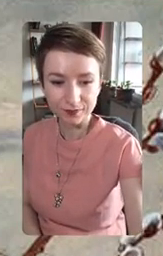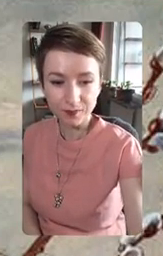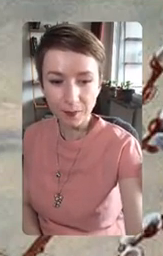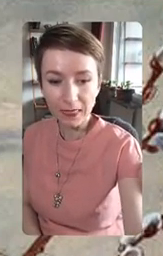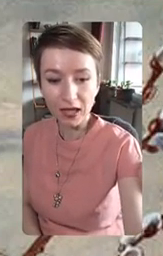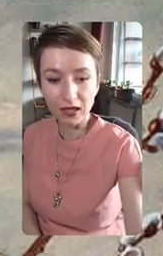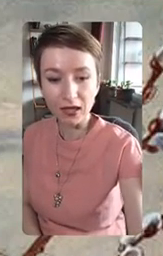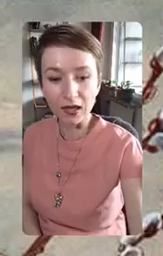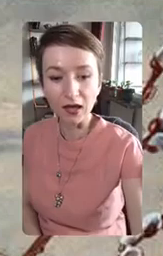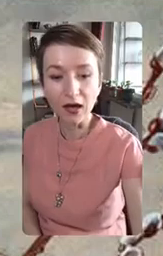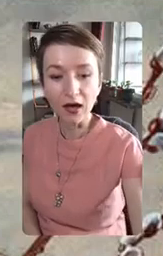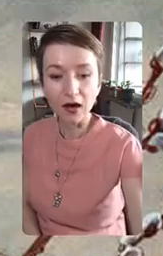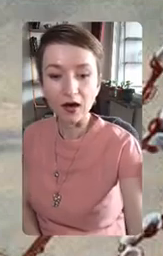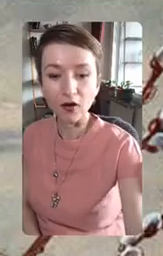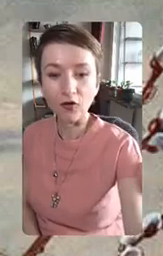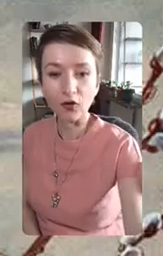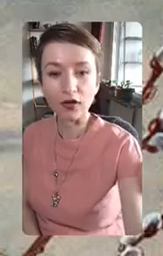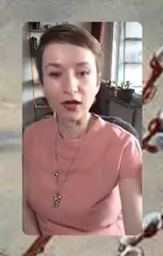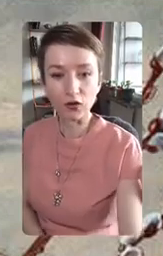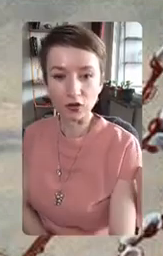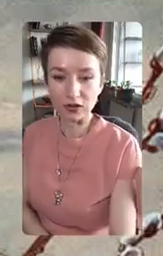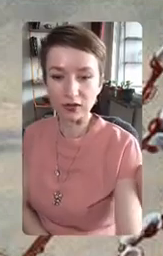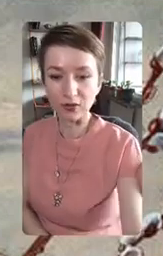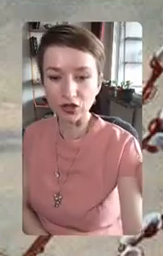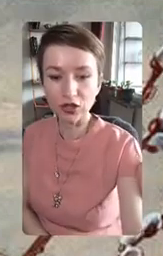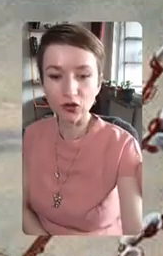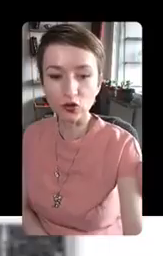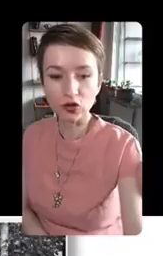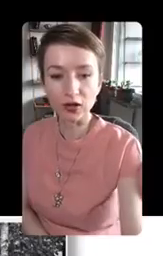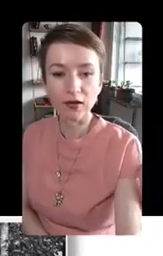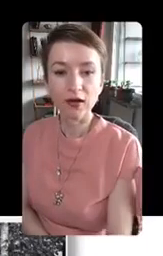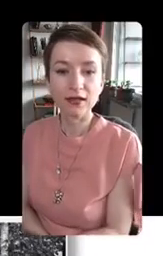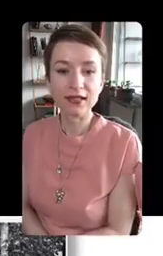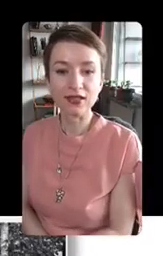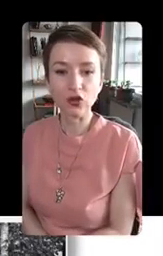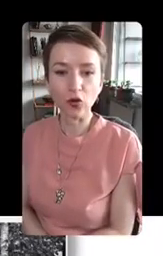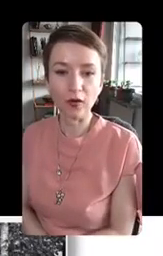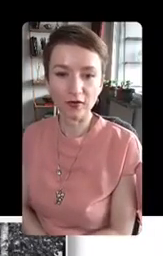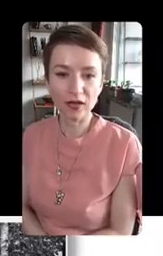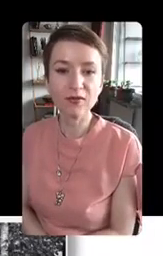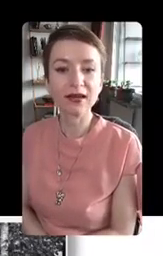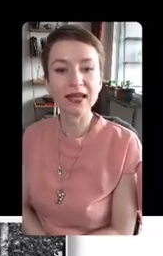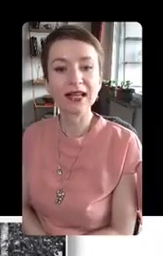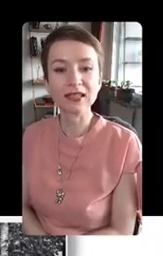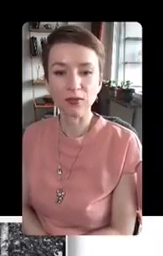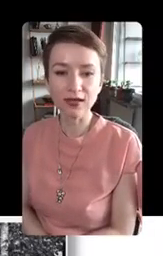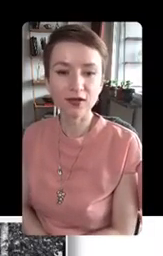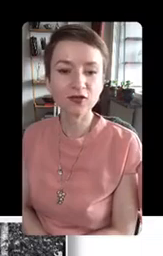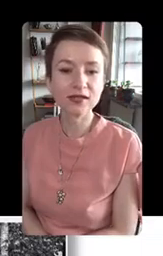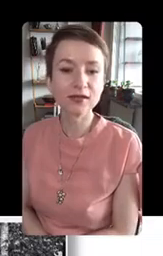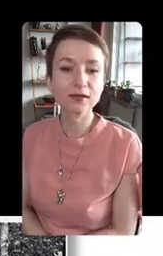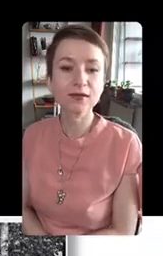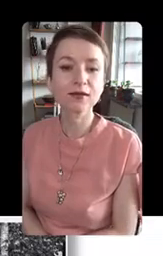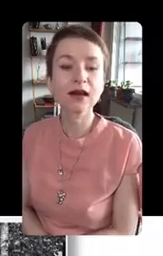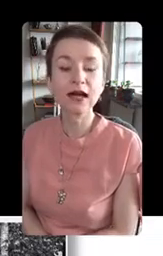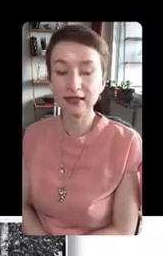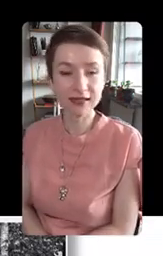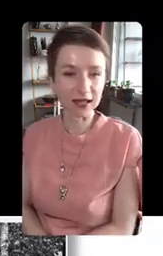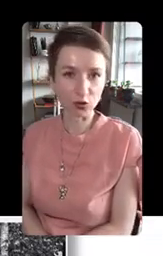работах. И вот одно из изображений тоже со съемок фильма, где Эльза Бесков